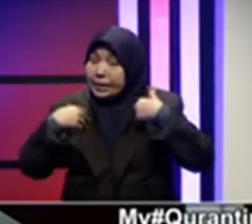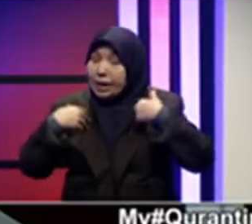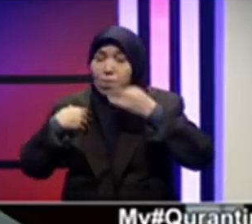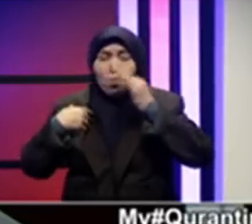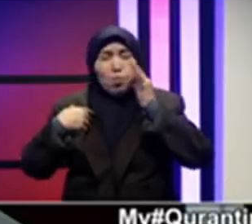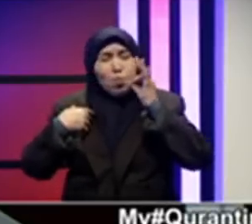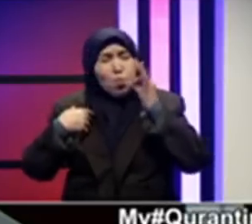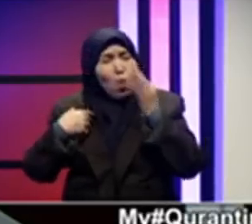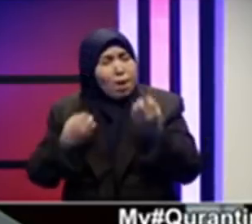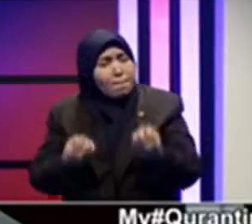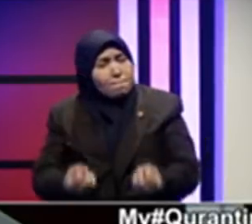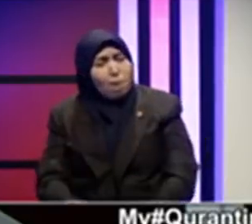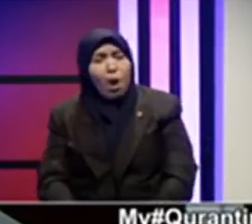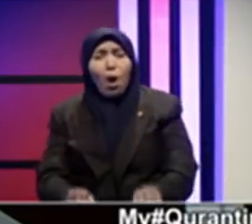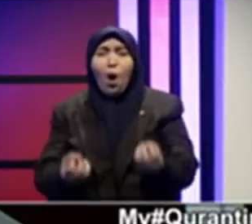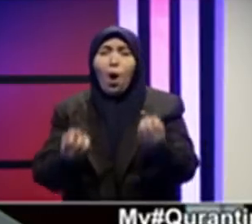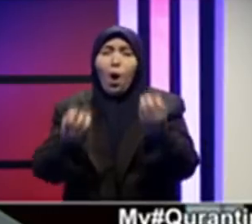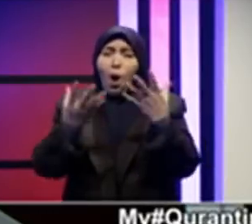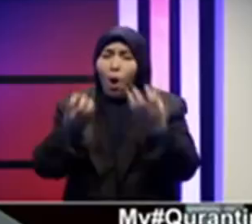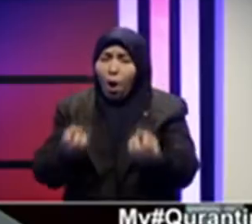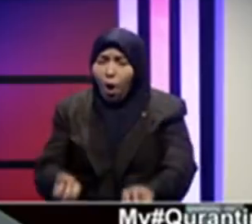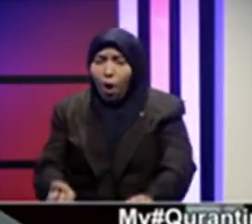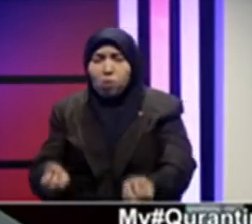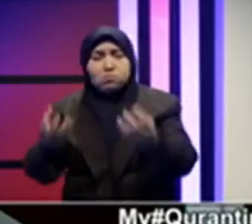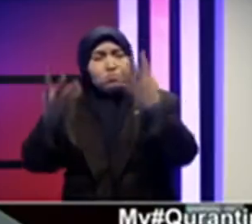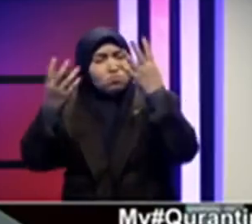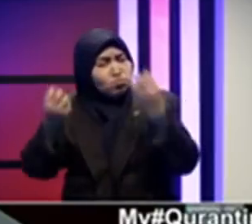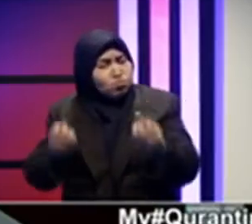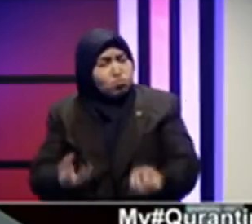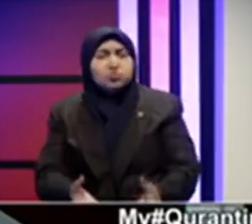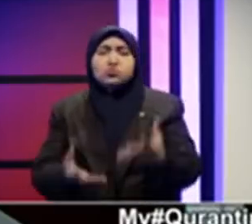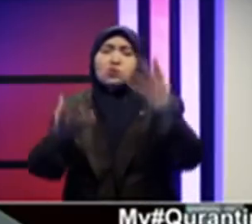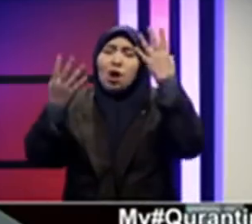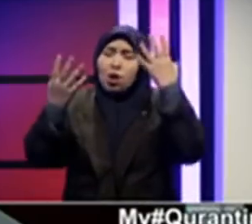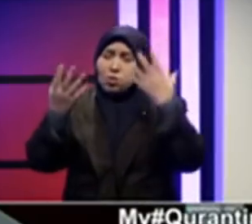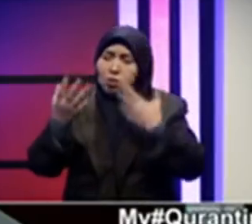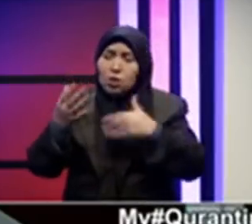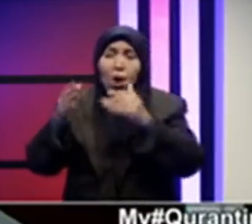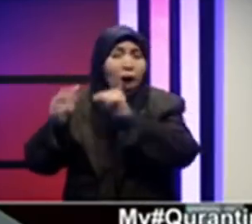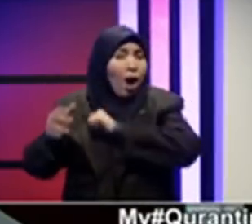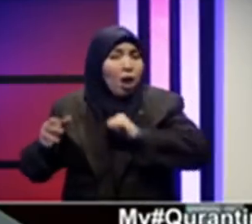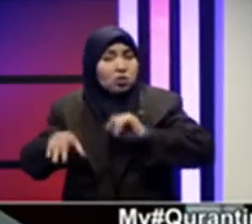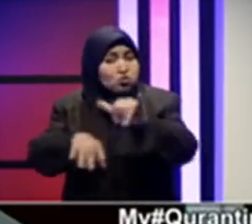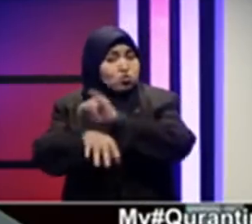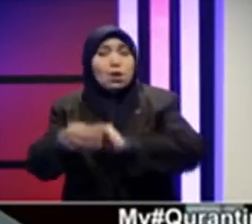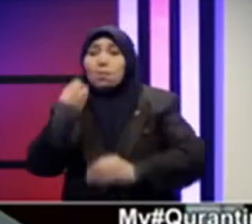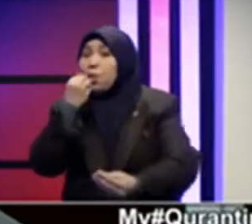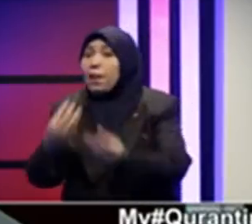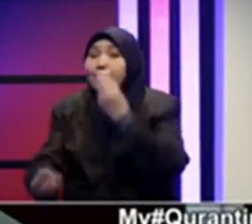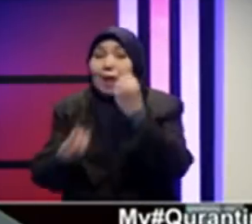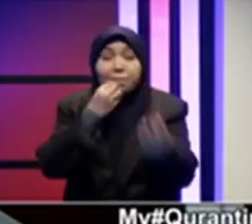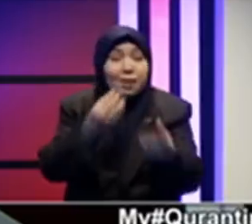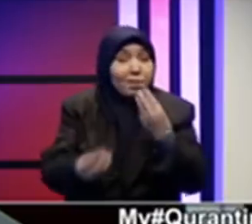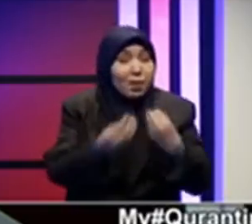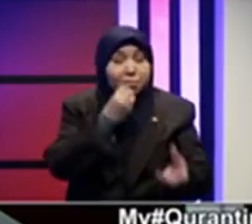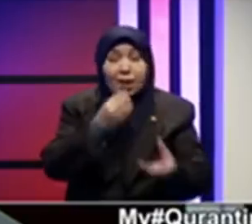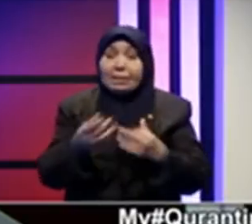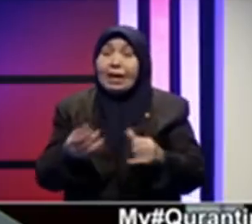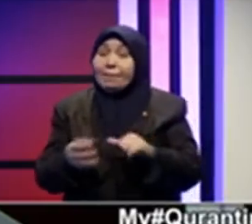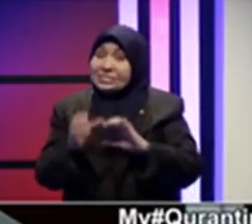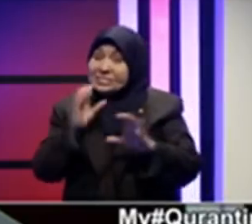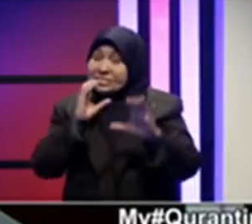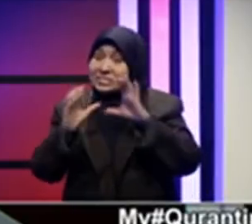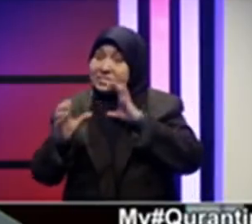banyak. Ada buah yang banyak yang mereka, kamu ataupun mereka boleh, kamu boleh makan. Ya. Mengapa bercakap tentang buah? Nanti